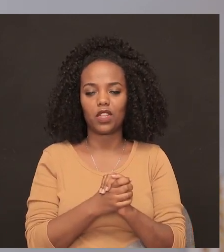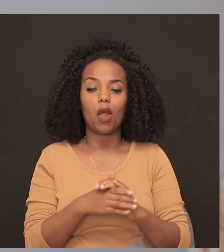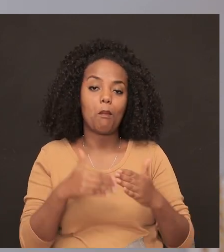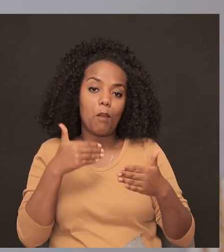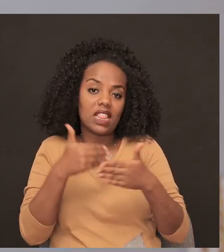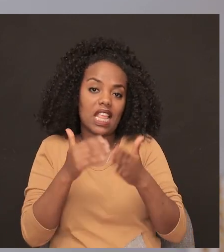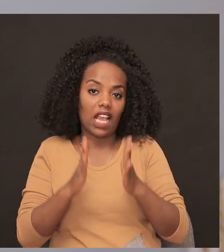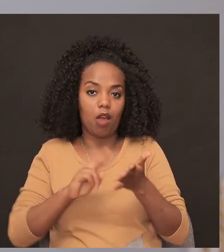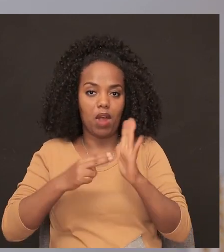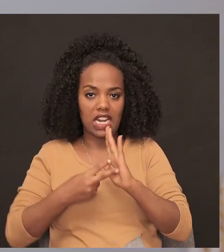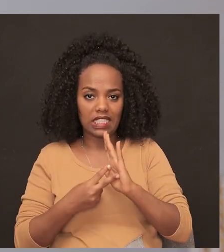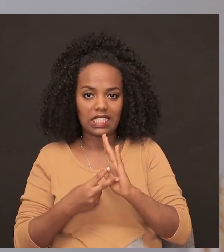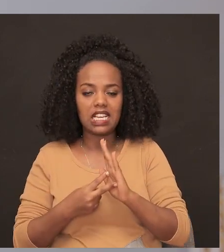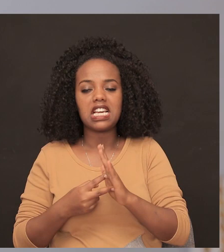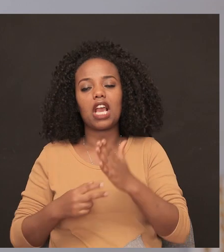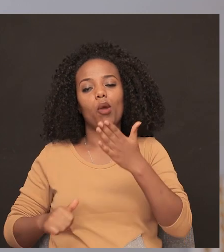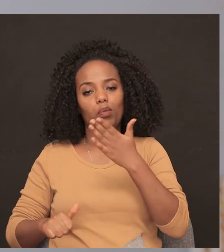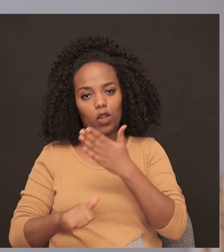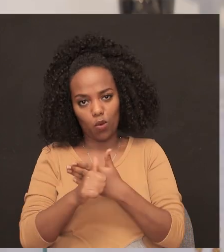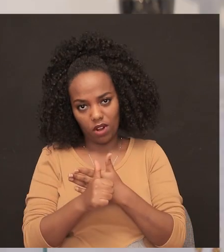መጠጊያ ማለት ከሚጎዳ፣